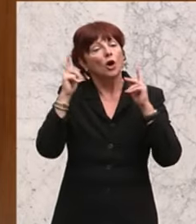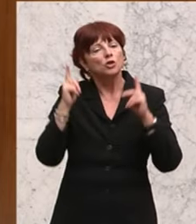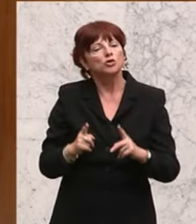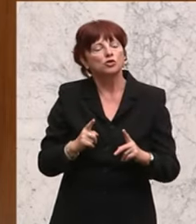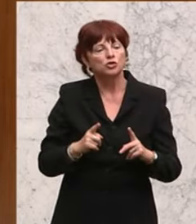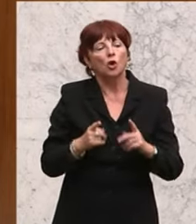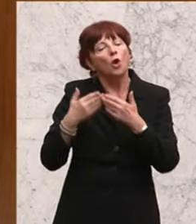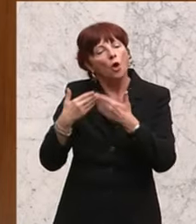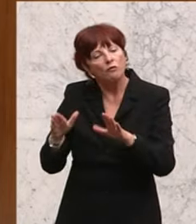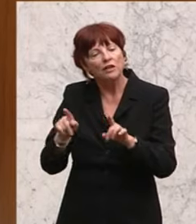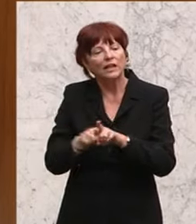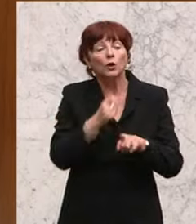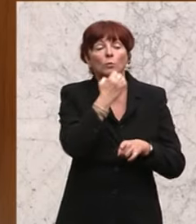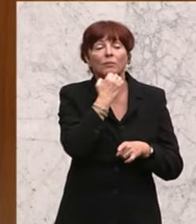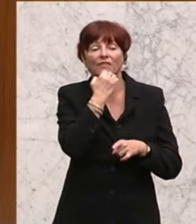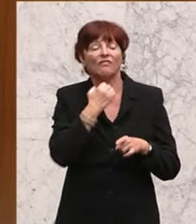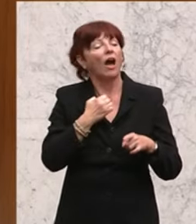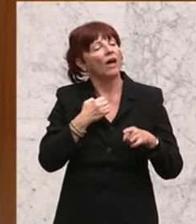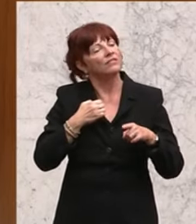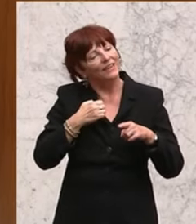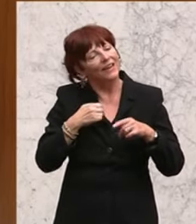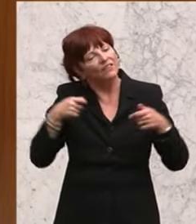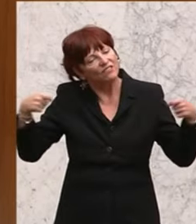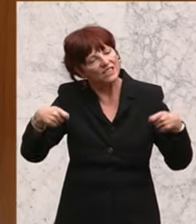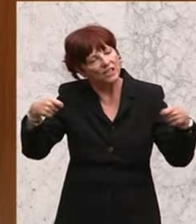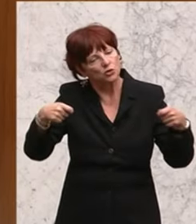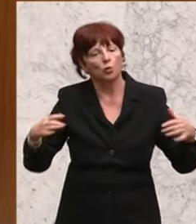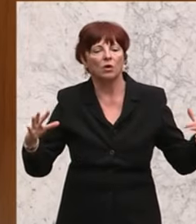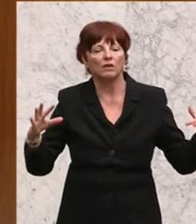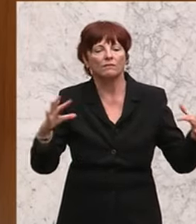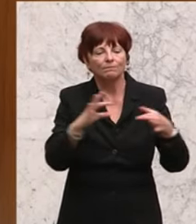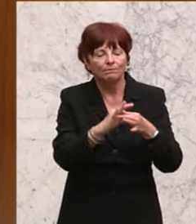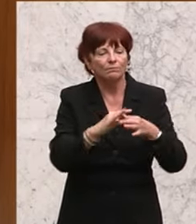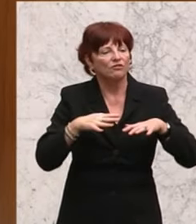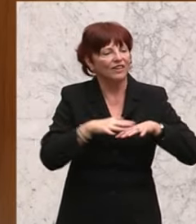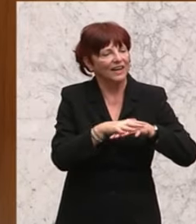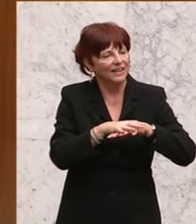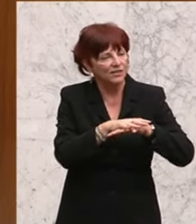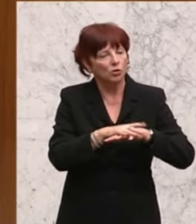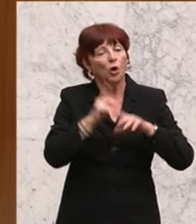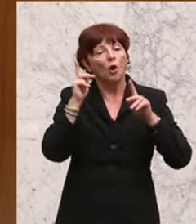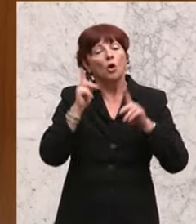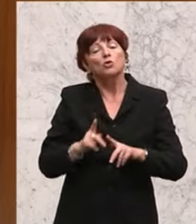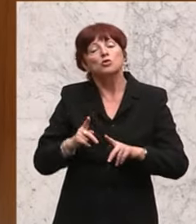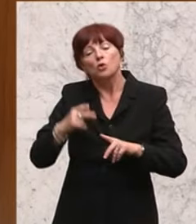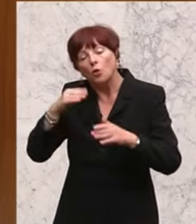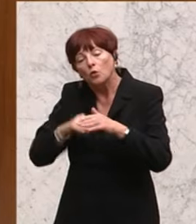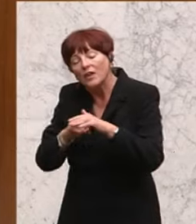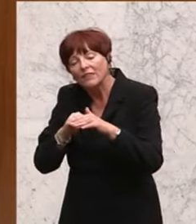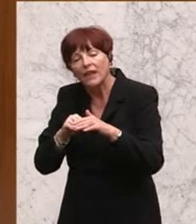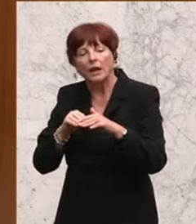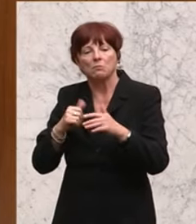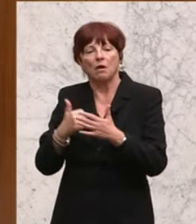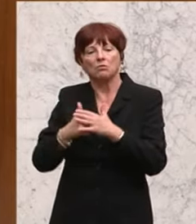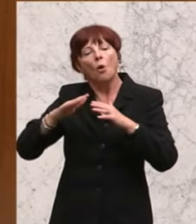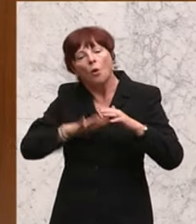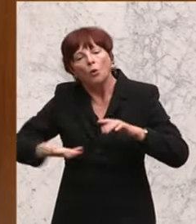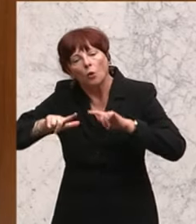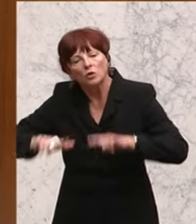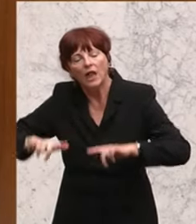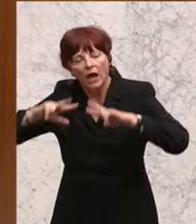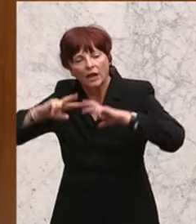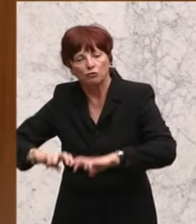und privaten Investitionen. Es geht um die Verbindung von Unternehmen, die in die Grundlagenforschung gehen. Es geht um Unternehmen, die diese